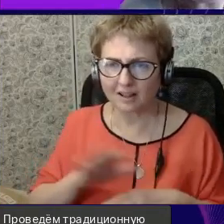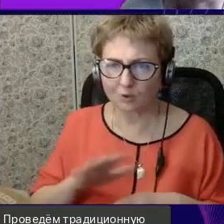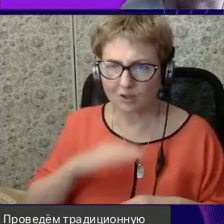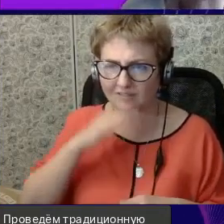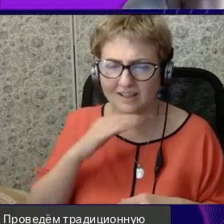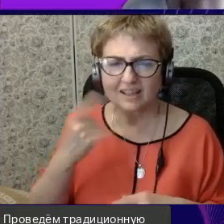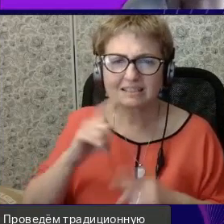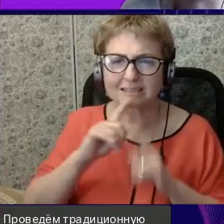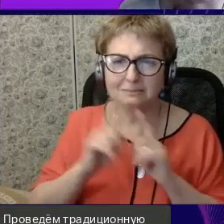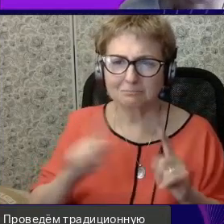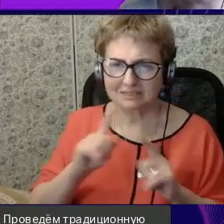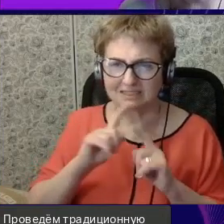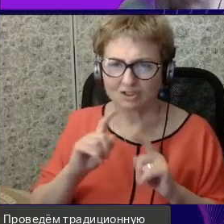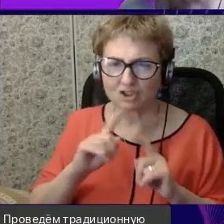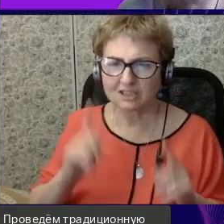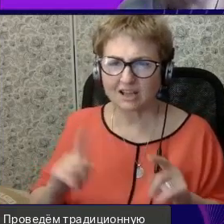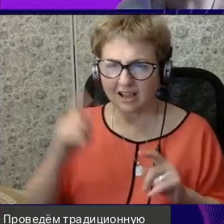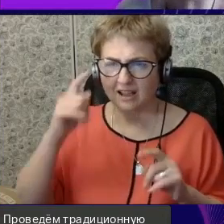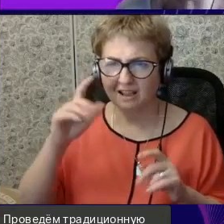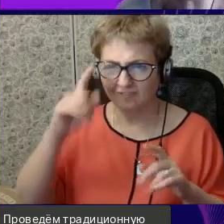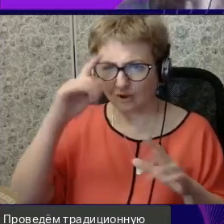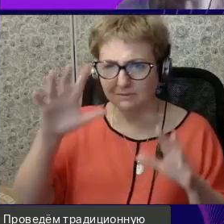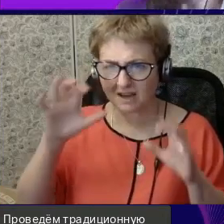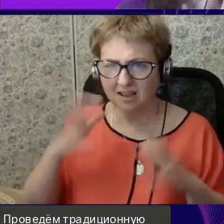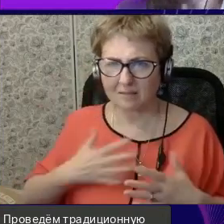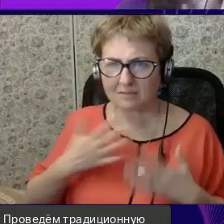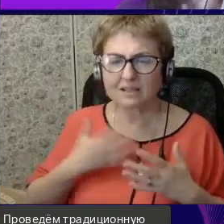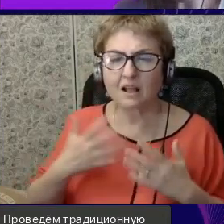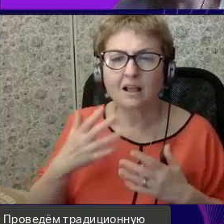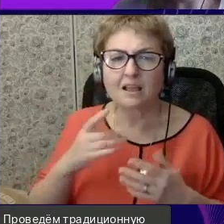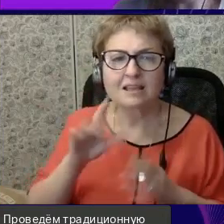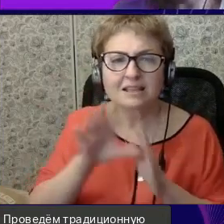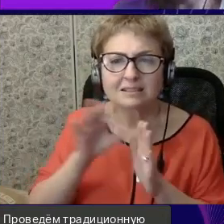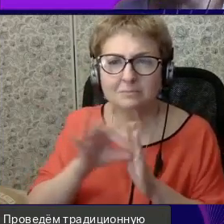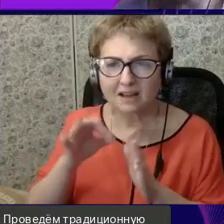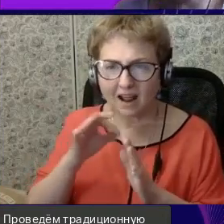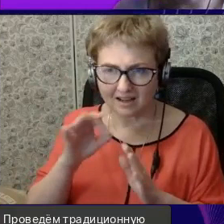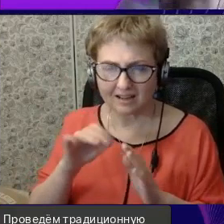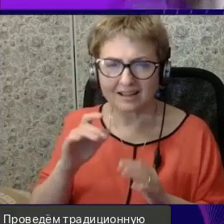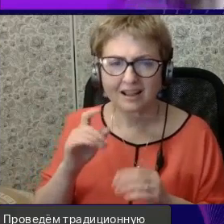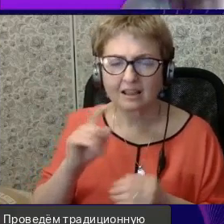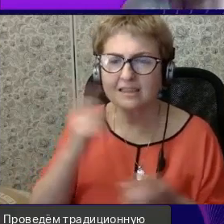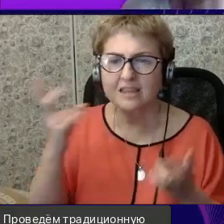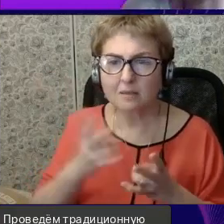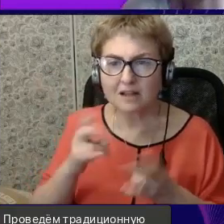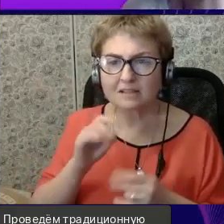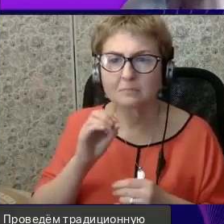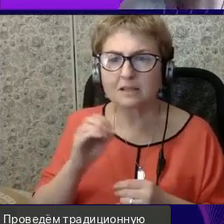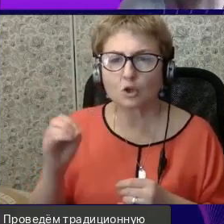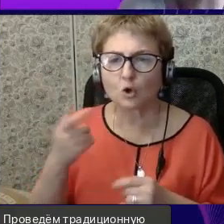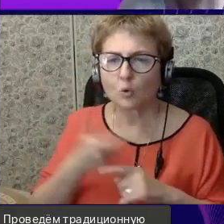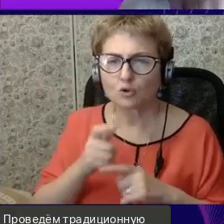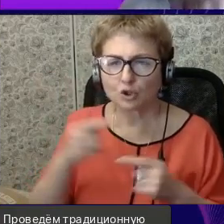игровой деятельностью, его ненадолго хватает. Это специфическое восприятие информации, которое происходит зачастую